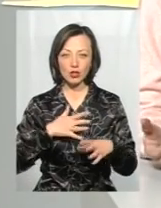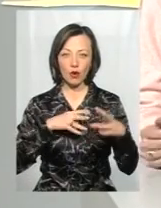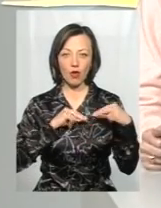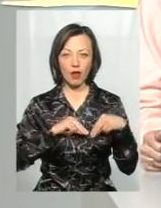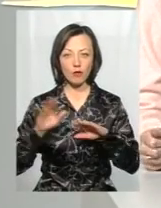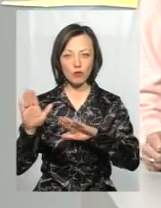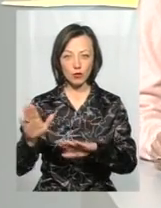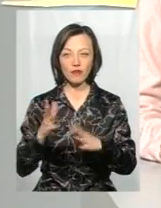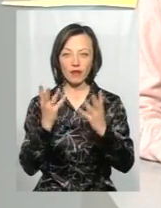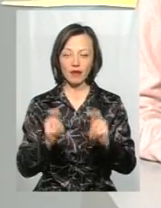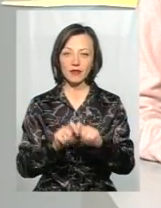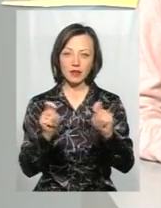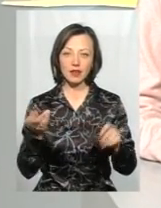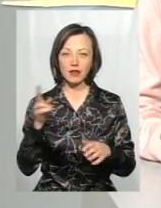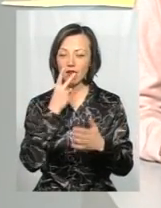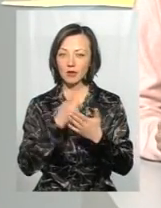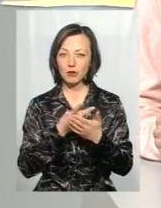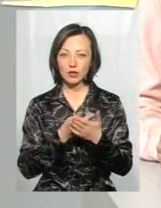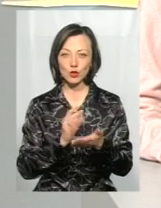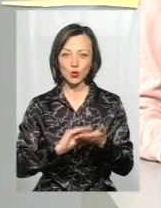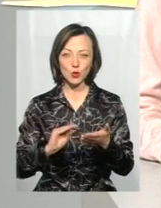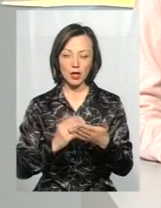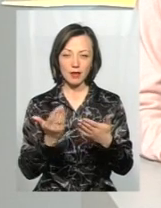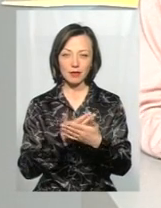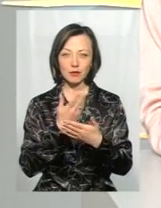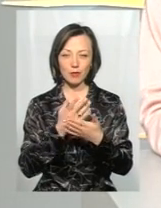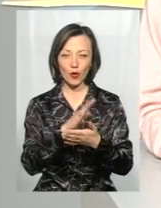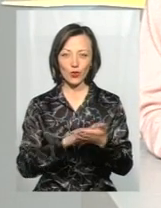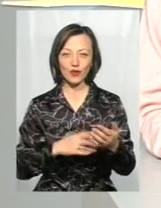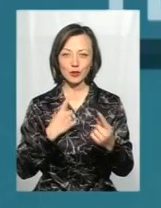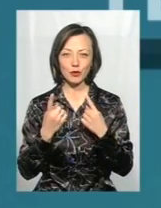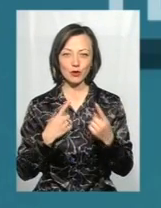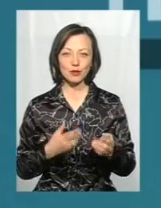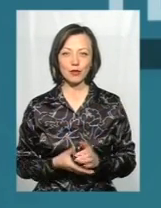були там у день відкриття. Давайте подивимось сюжет і продовжимо розмову. Так, звичайно.